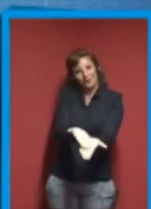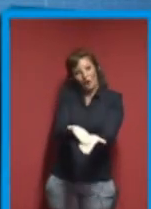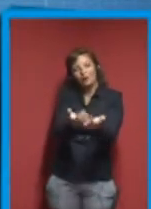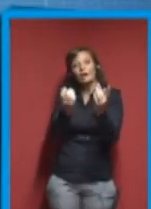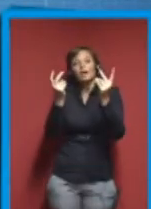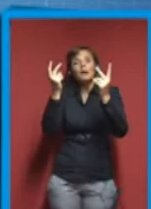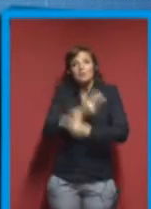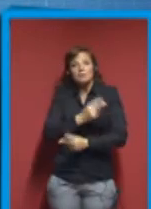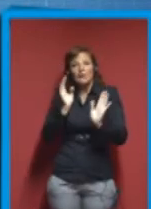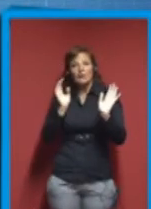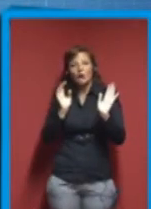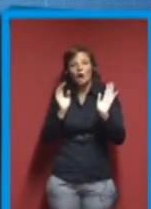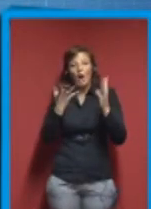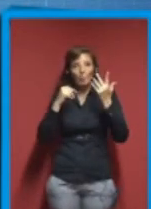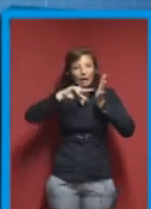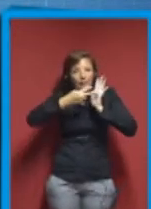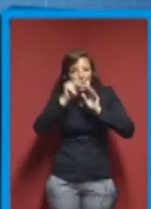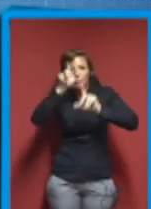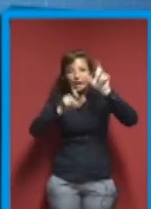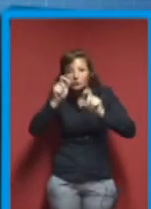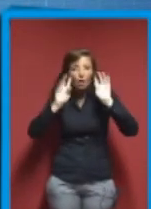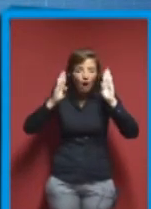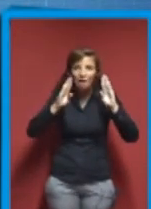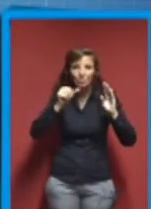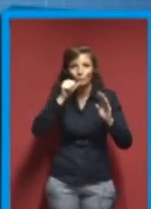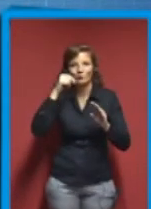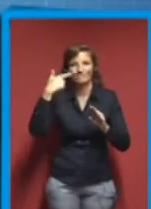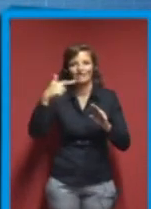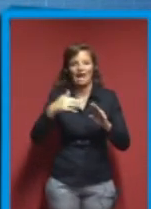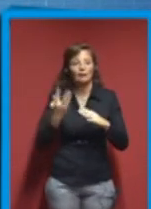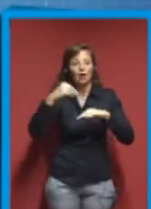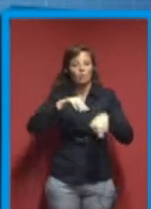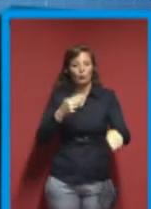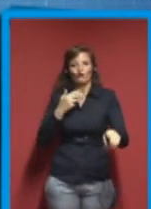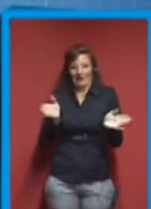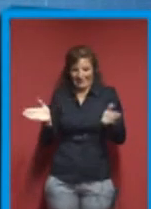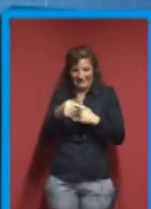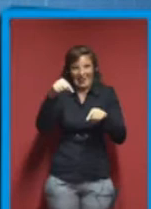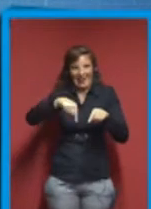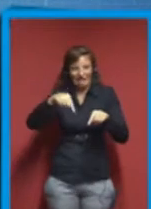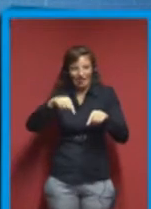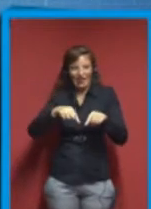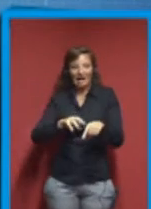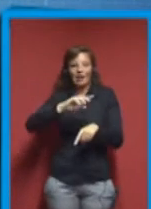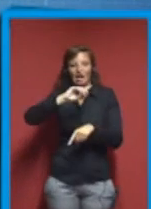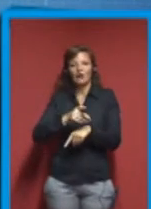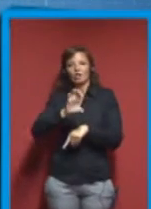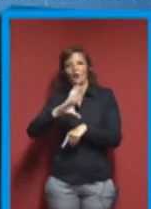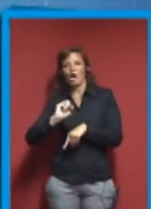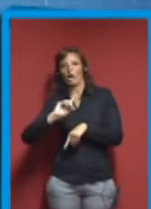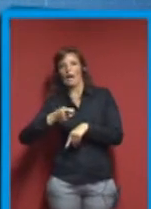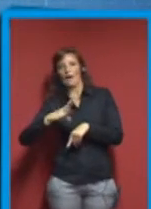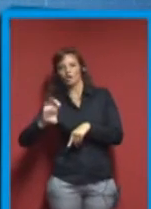che non ha più bisogno di super tecnici. Qua abbiamo la Geocache Puzzle Box che si apre solo in un